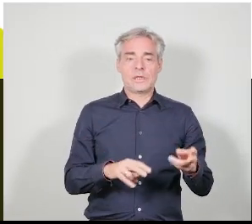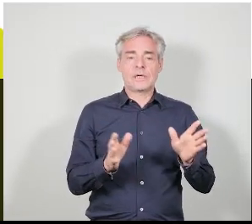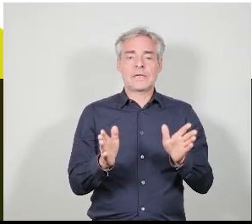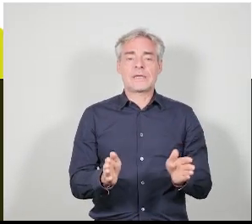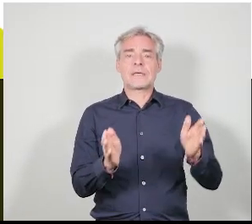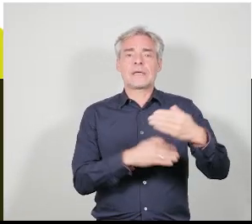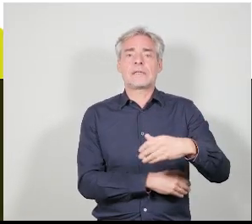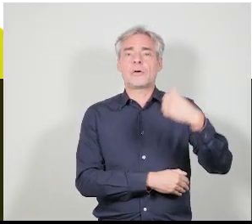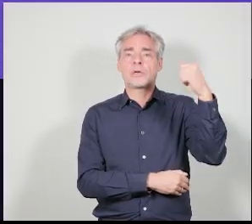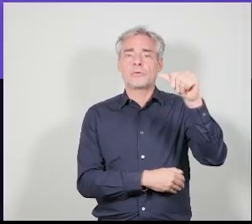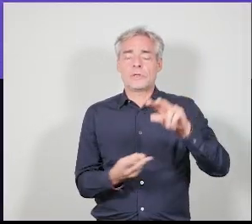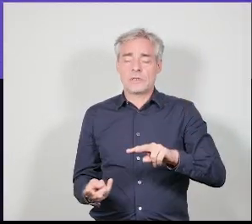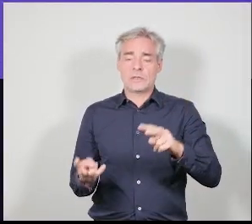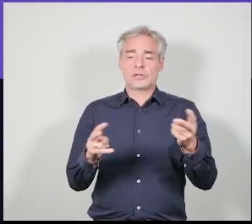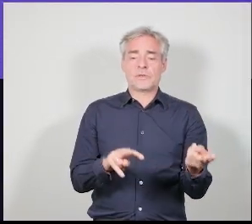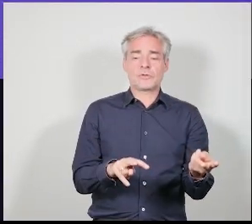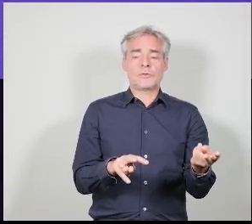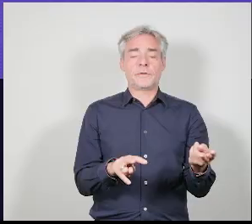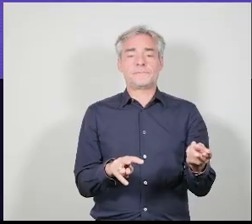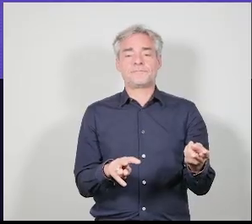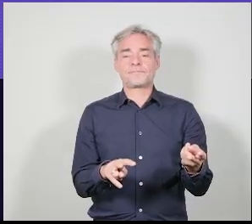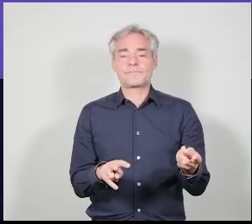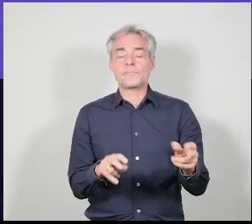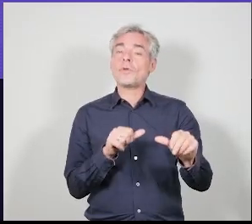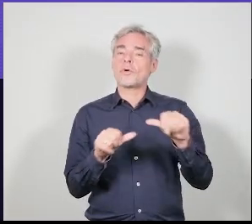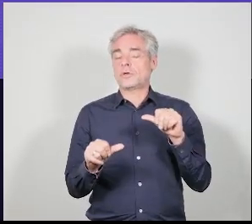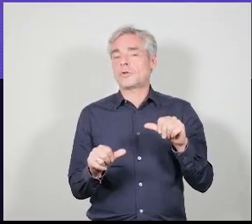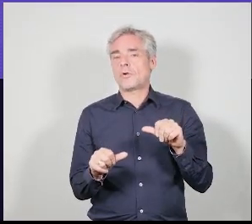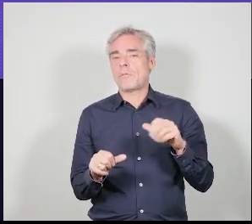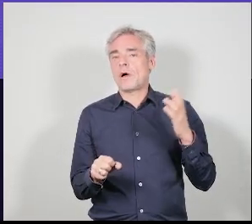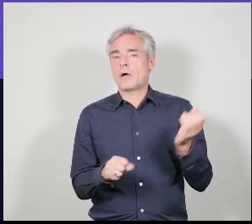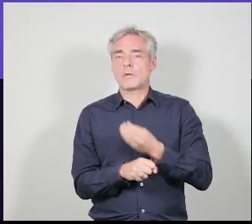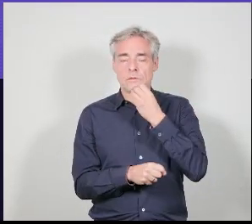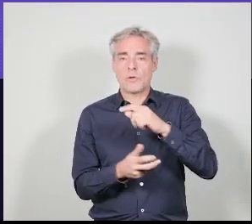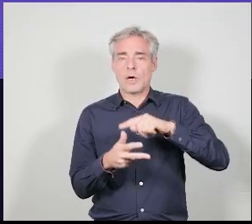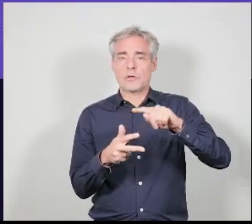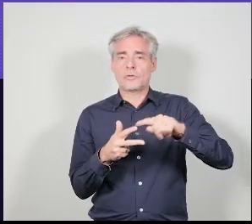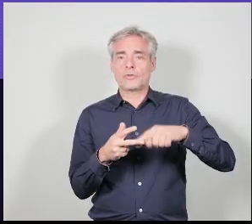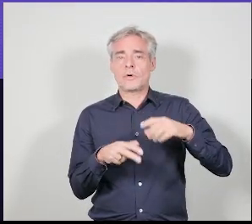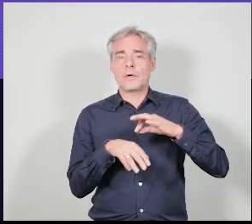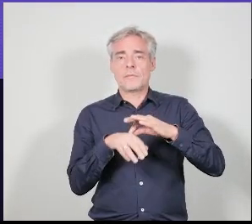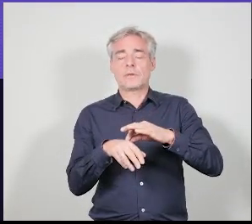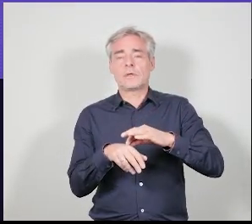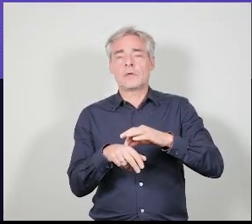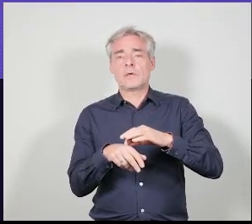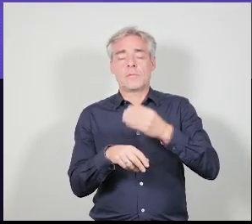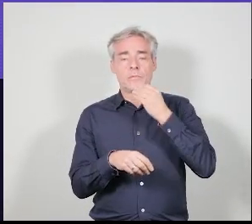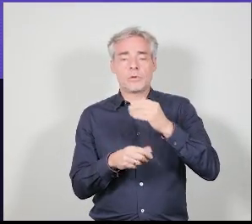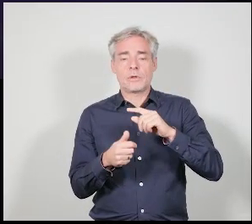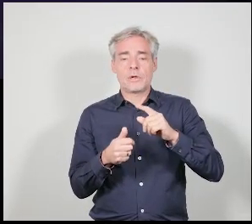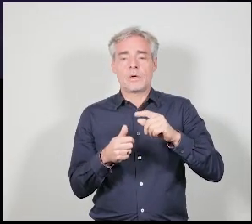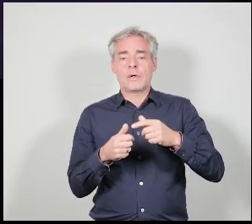est un sujet administratif. À partir du moment où on a réussi à avoir les 3 modalités d'accompagnement, hébergement, accueil de jour